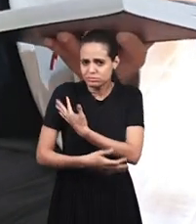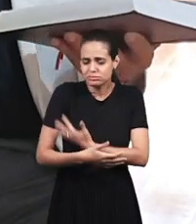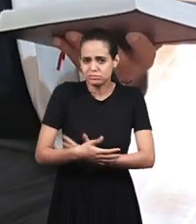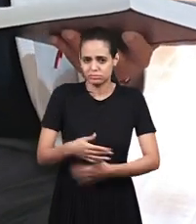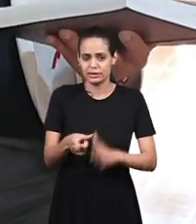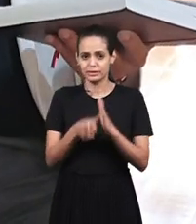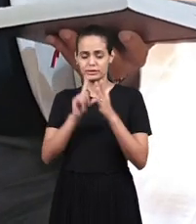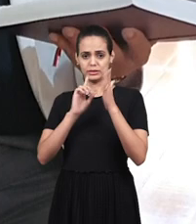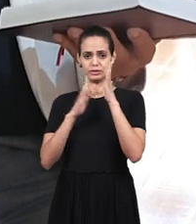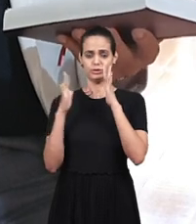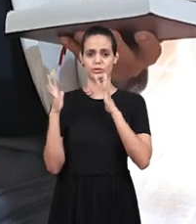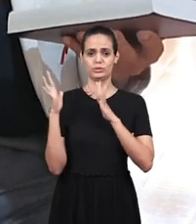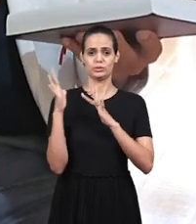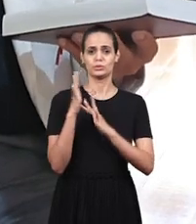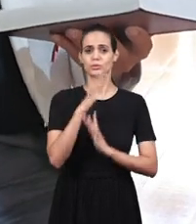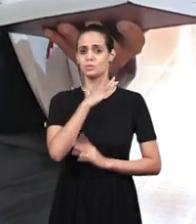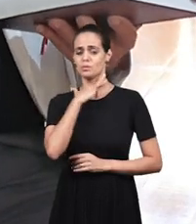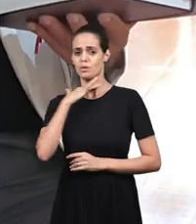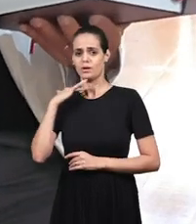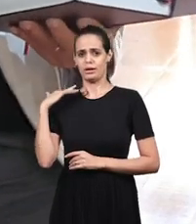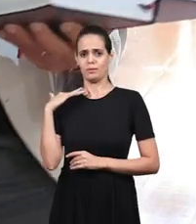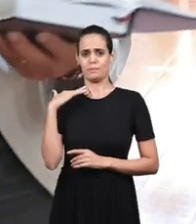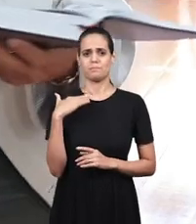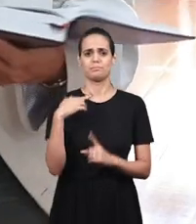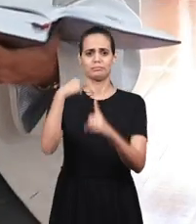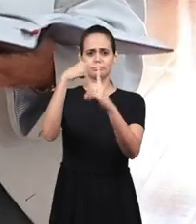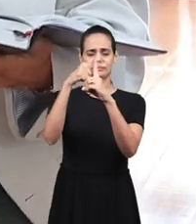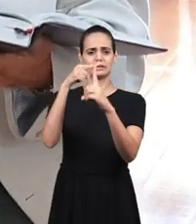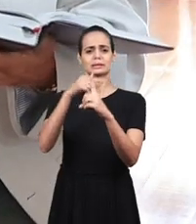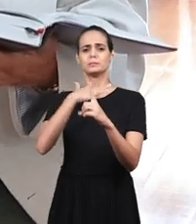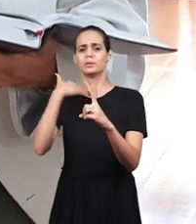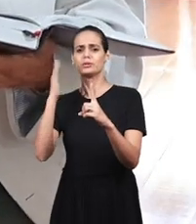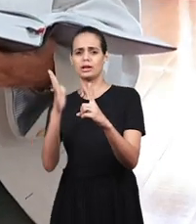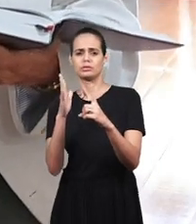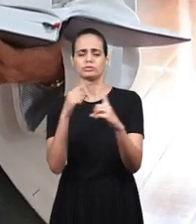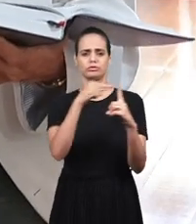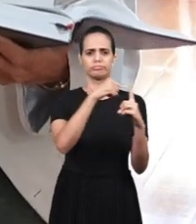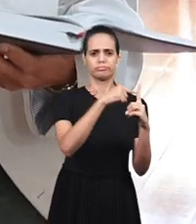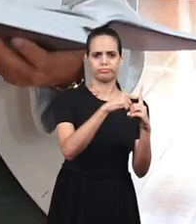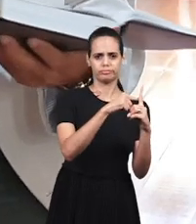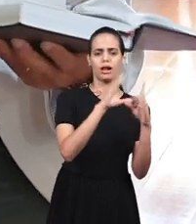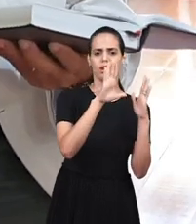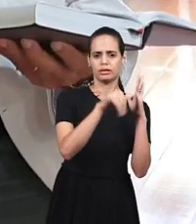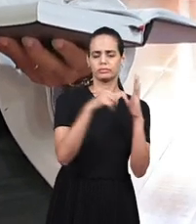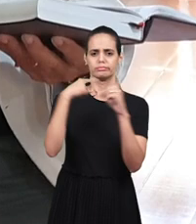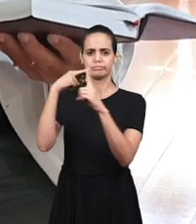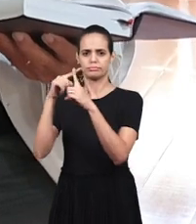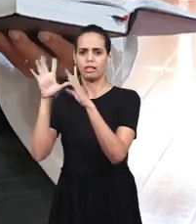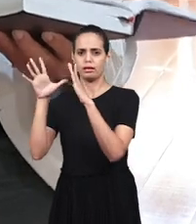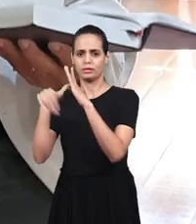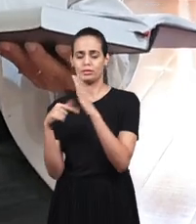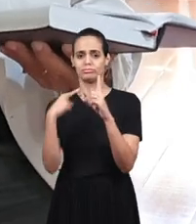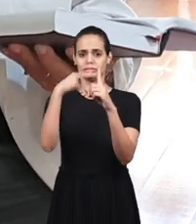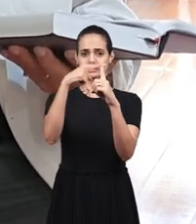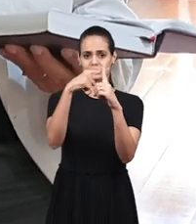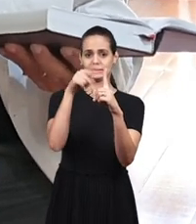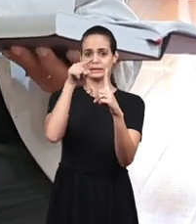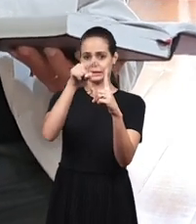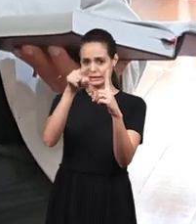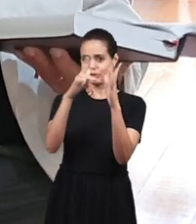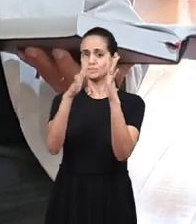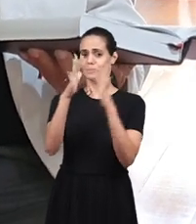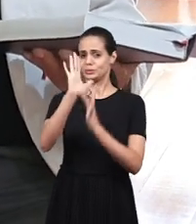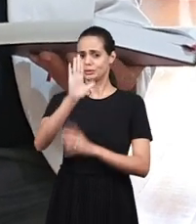Он умер раньше тех бандитов, потому что в нем ничего уже не осталось физически. Он настолько был истощен,